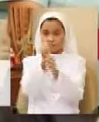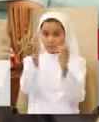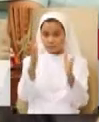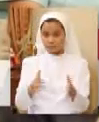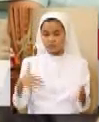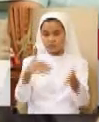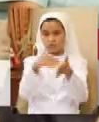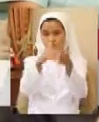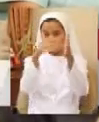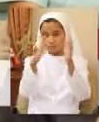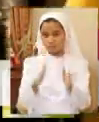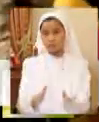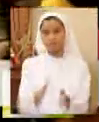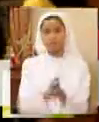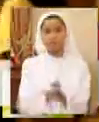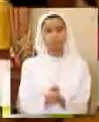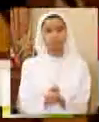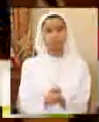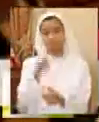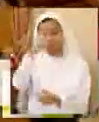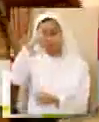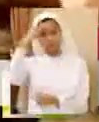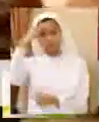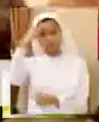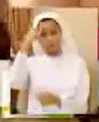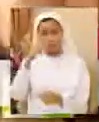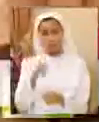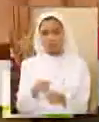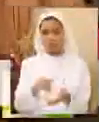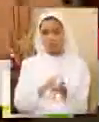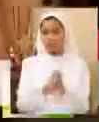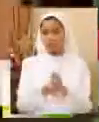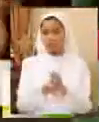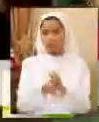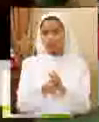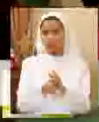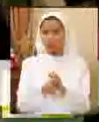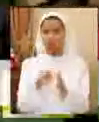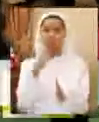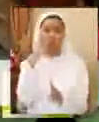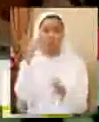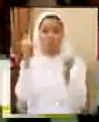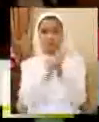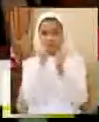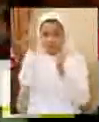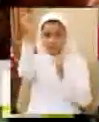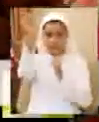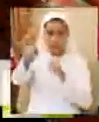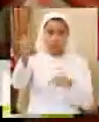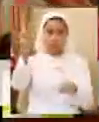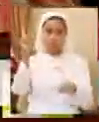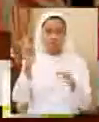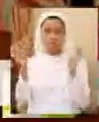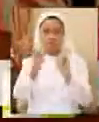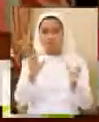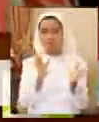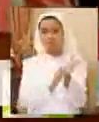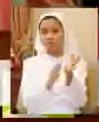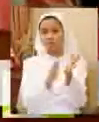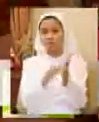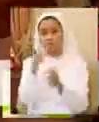po. Oo. Oh, mm-hmm. Mga working student. Kasi yung mga malalayo, halimbawa sa Del Gallego, so walang school for the deaf